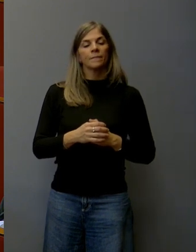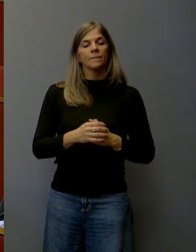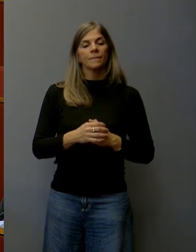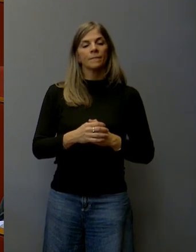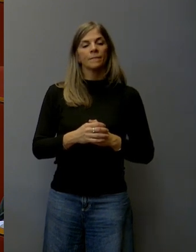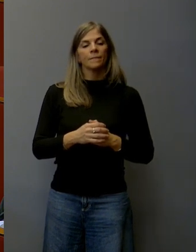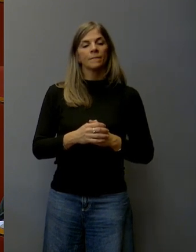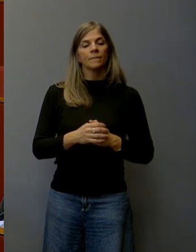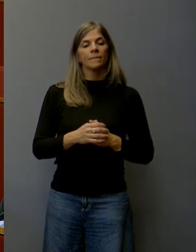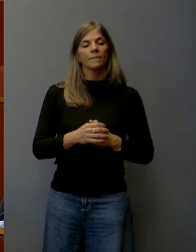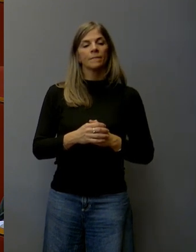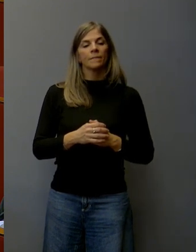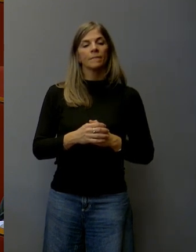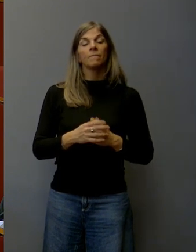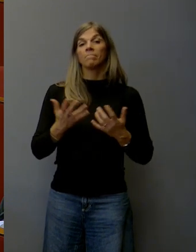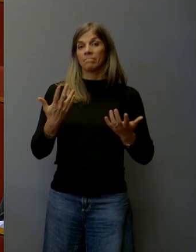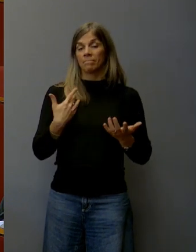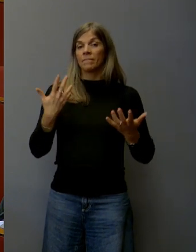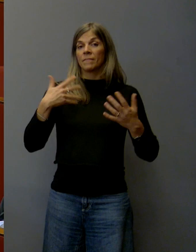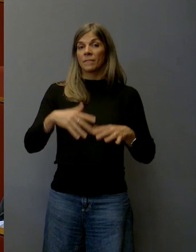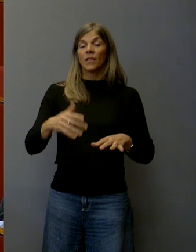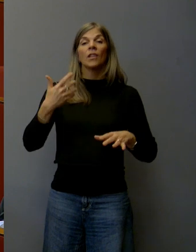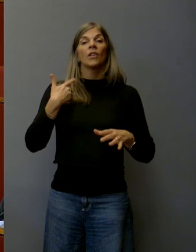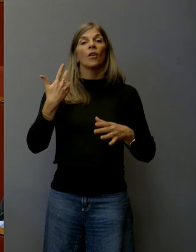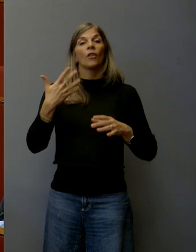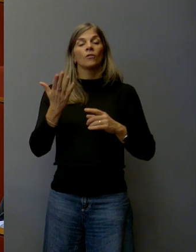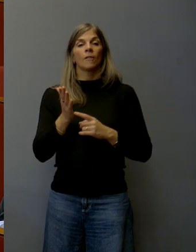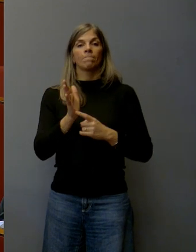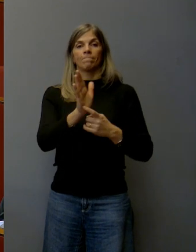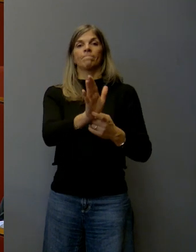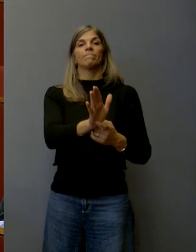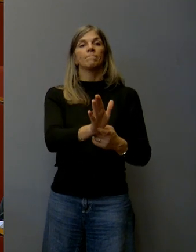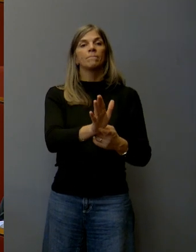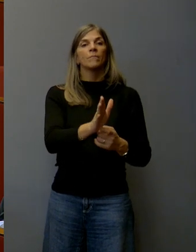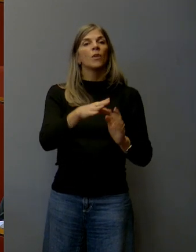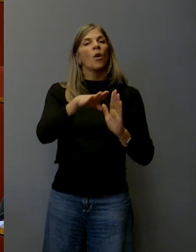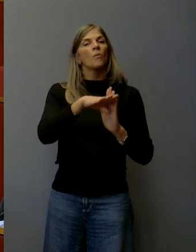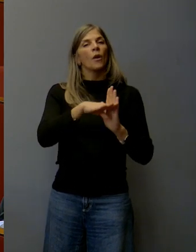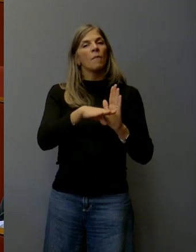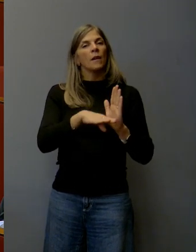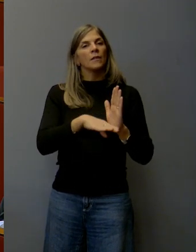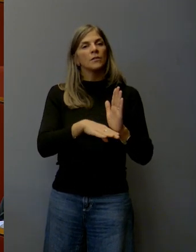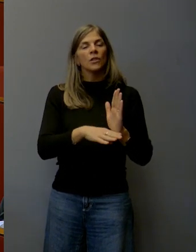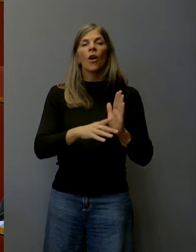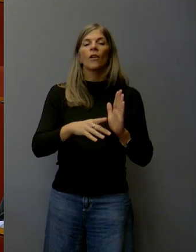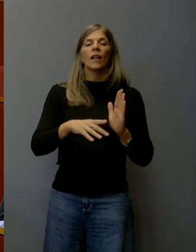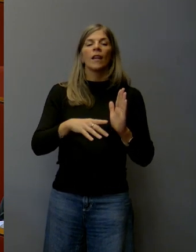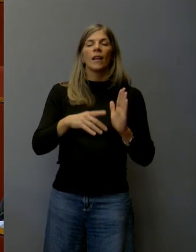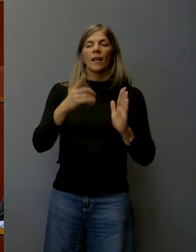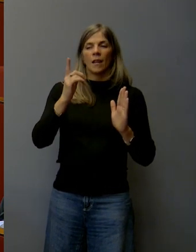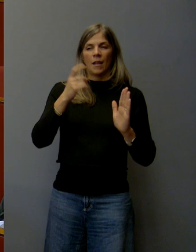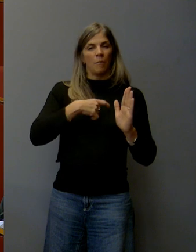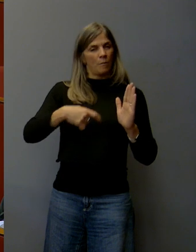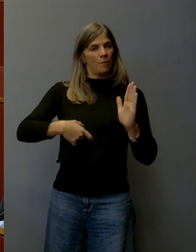io avevo presentato un ordine del giorno in occasione della programmazione della presentazione delle liste programmatiche